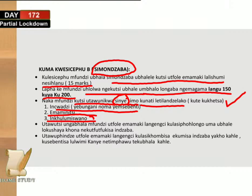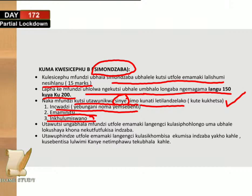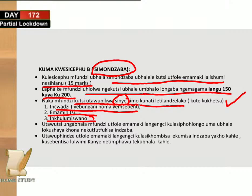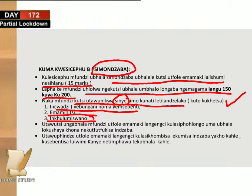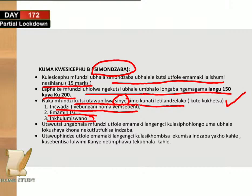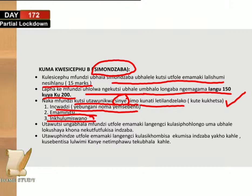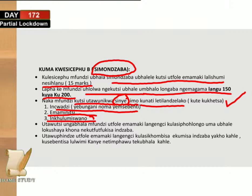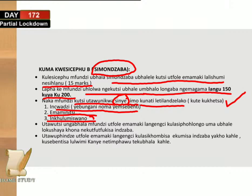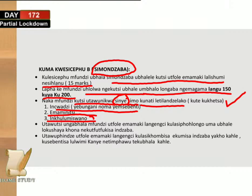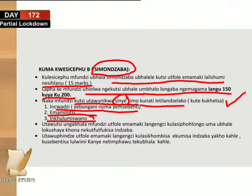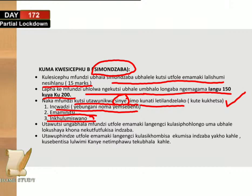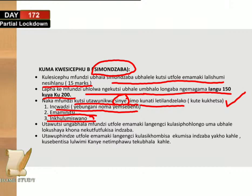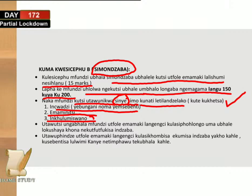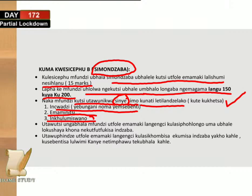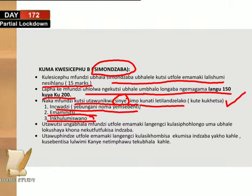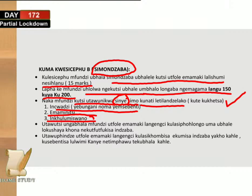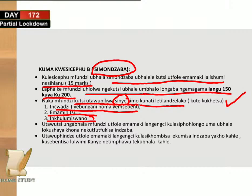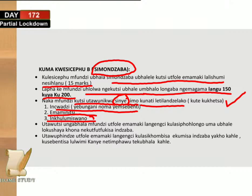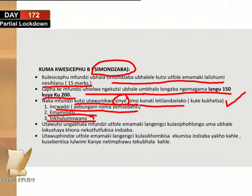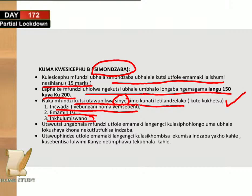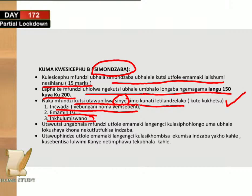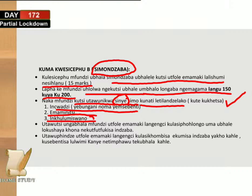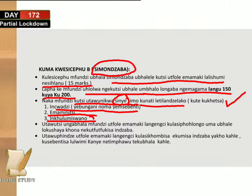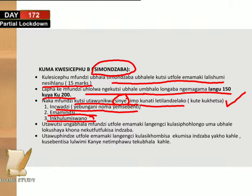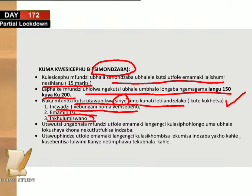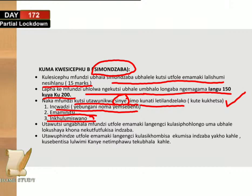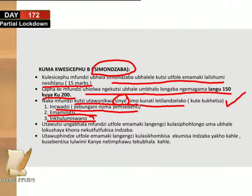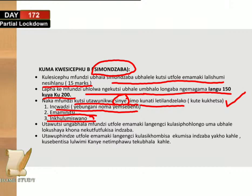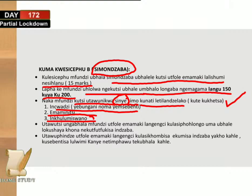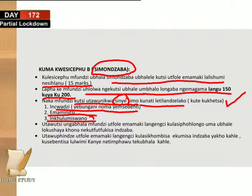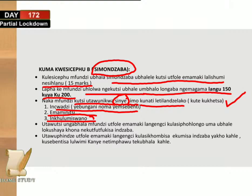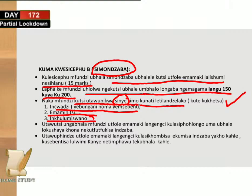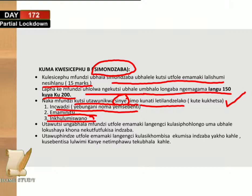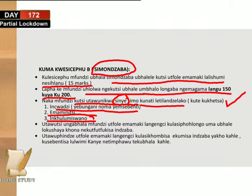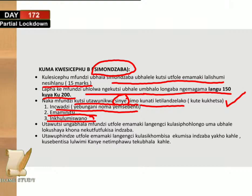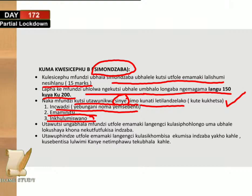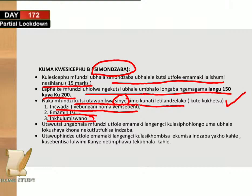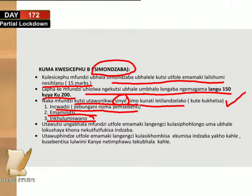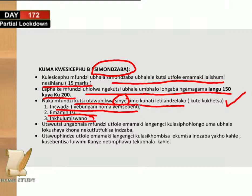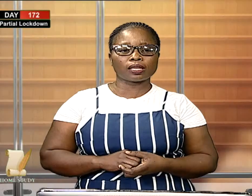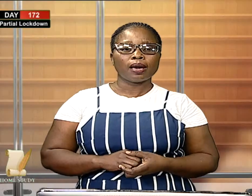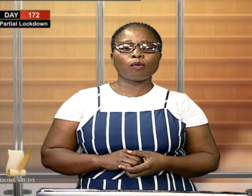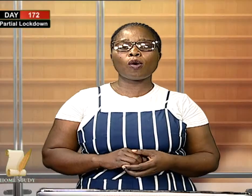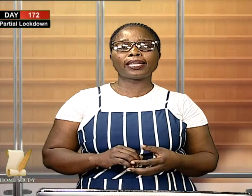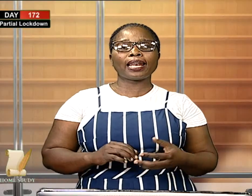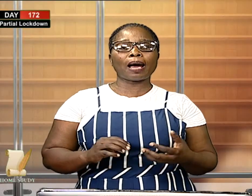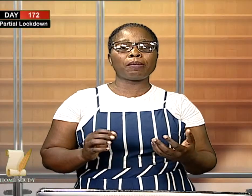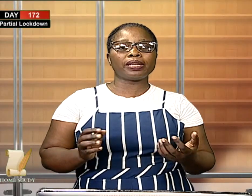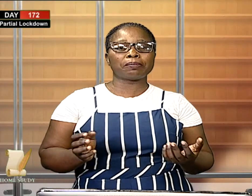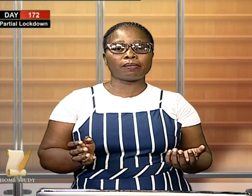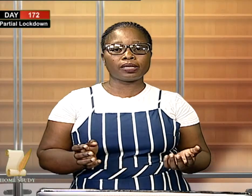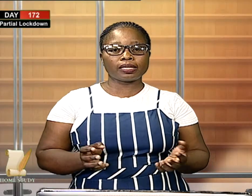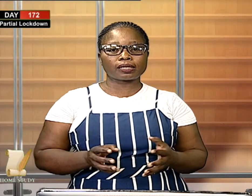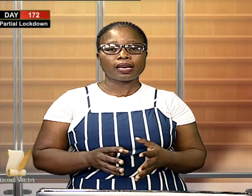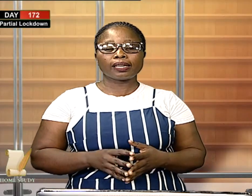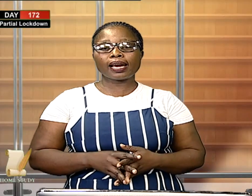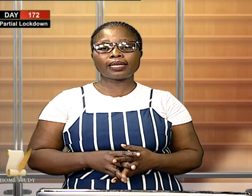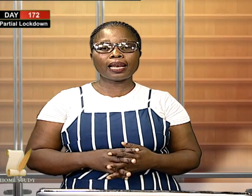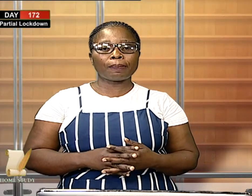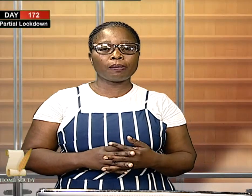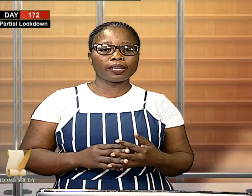ukuthi ubhale ngaso kuleti letintsathu ngiyambona umfundisi uyatibuta ekhaya kwekuthi ngiwadelaphi mina